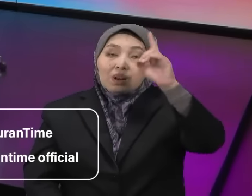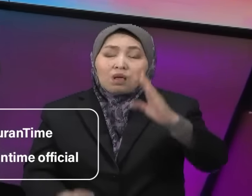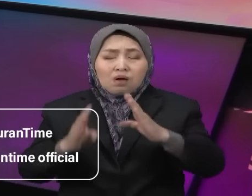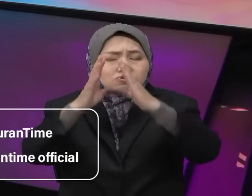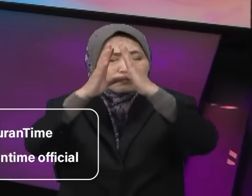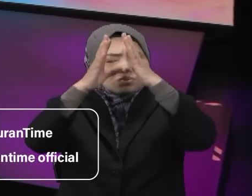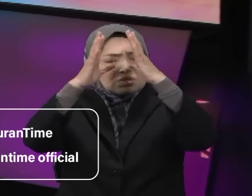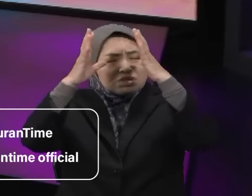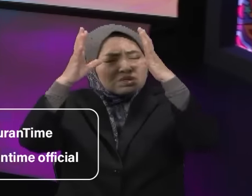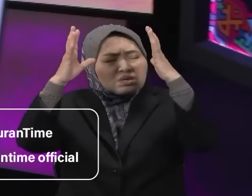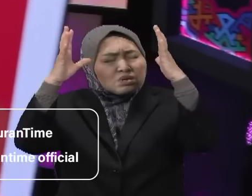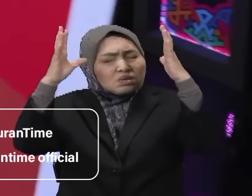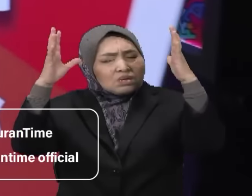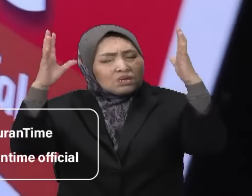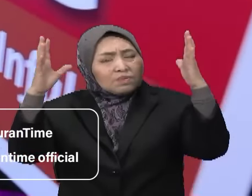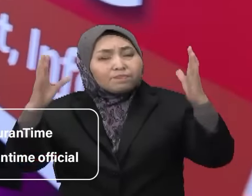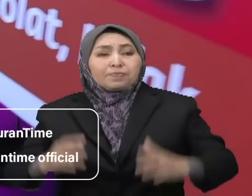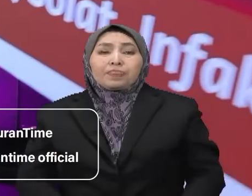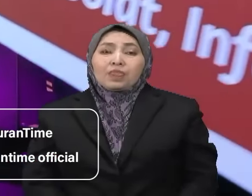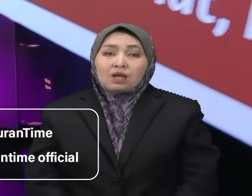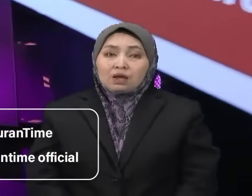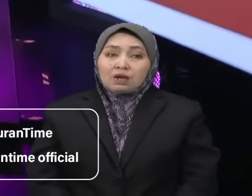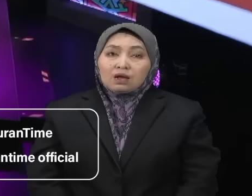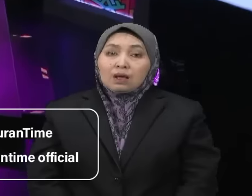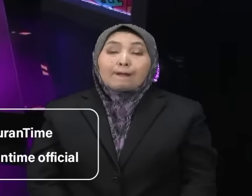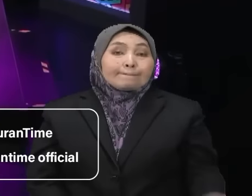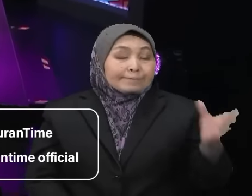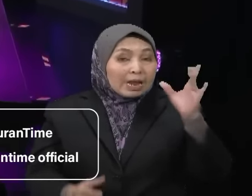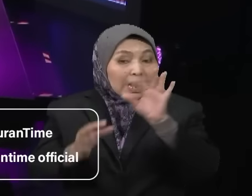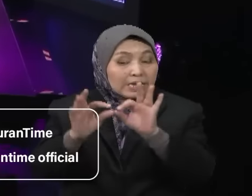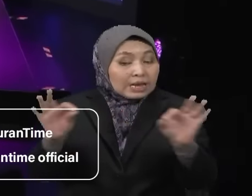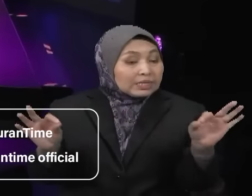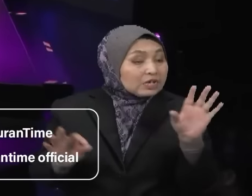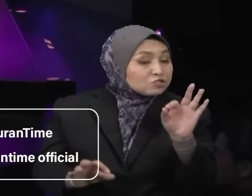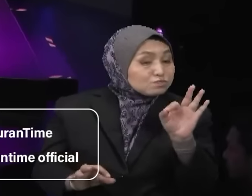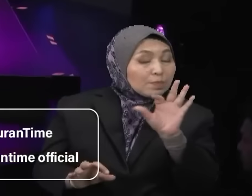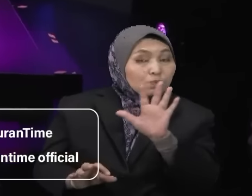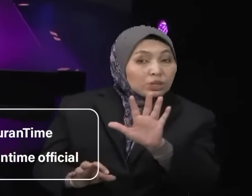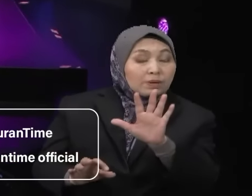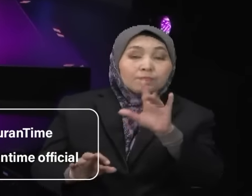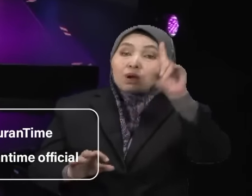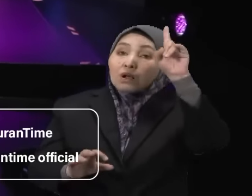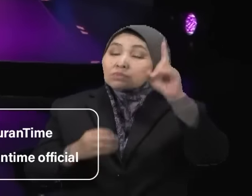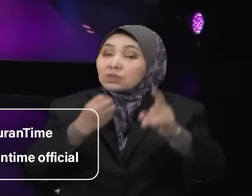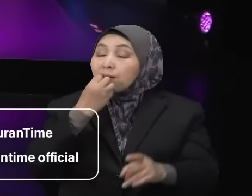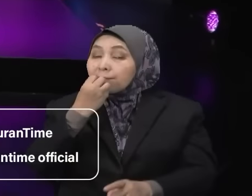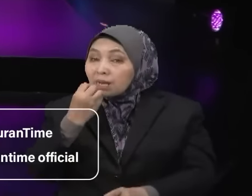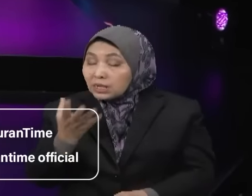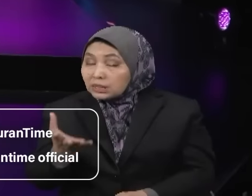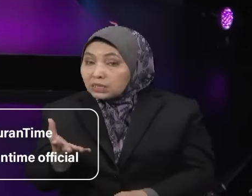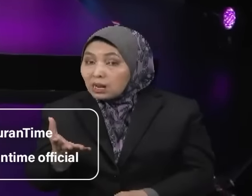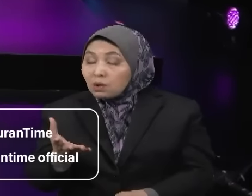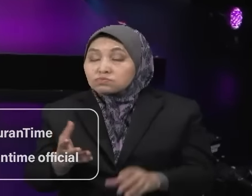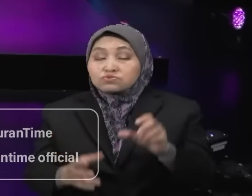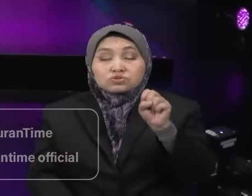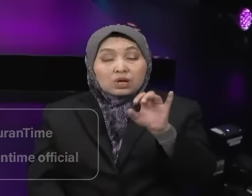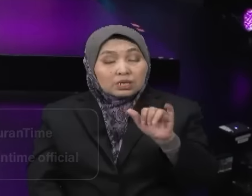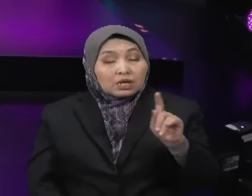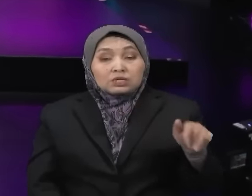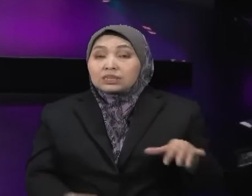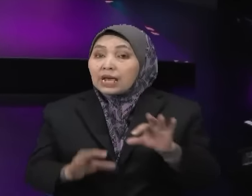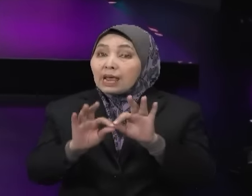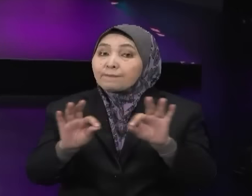Sadaqallahul Azim. Surah Allah Nazim ayat yang ke-95, Allah nyatakan saya halifun, ya, sebagaimana dalam ayat